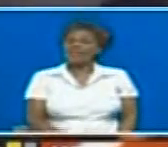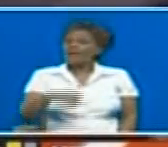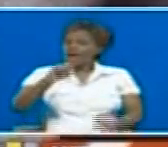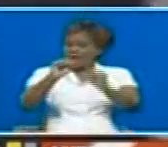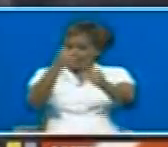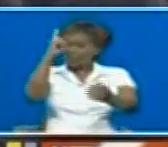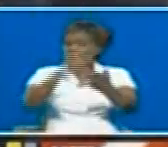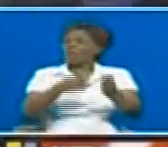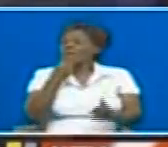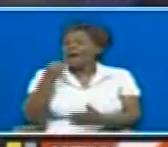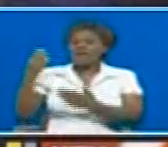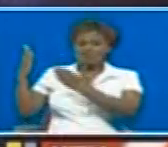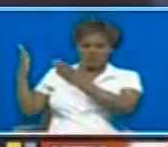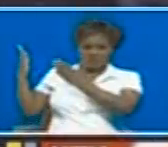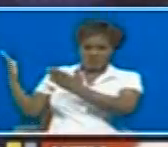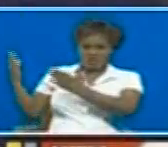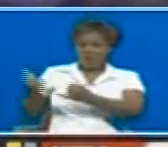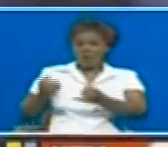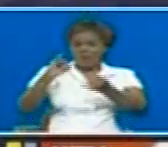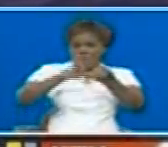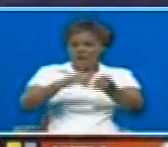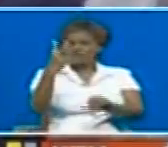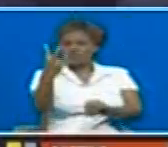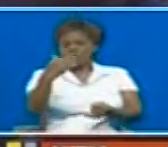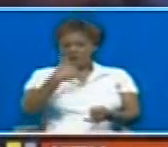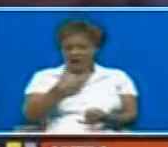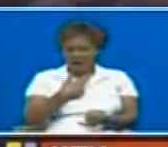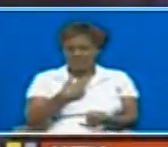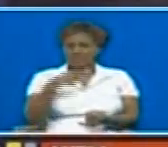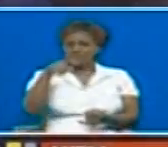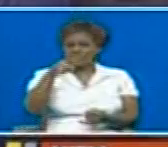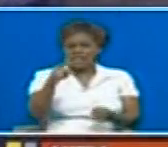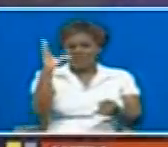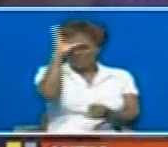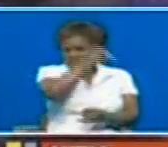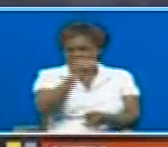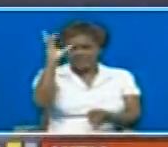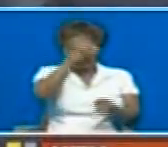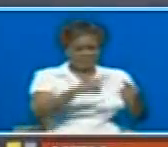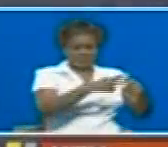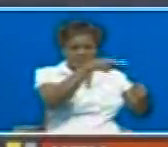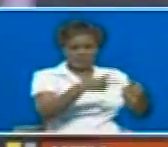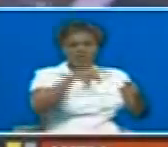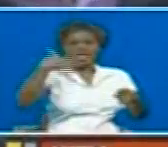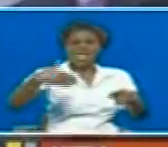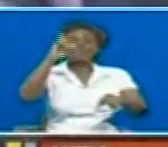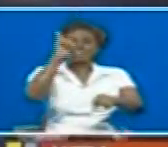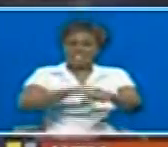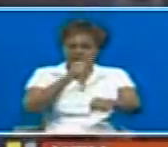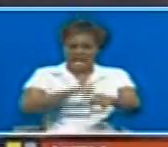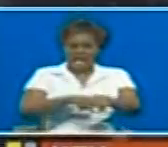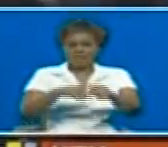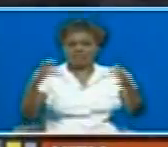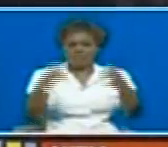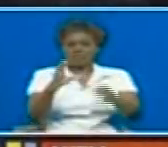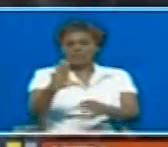Inasemekana kuwa jamaa huyu mwenye wake wawili na watoto kadhaa alikuwa akiepa kisu cha ngariba kila mwaka wa sherehe za tohara katika jamii